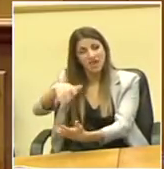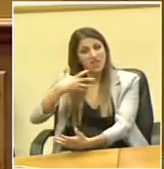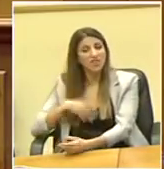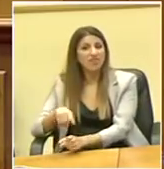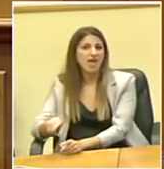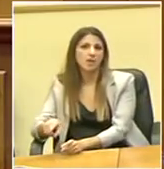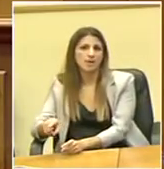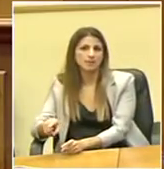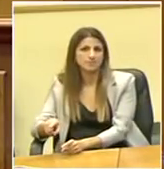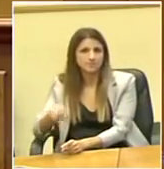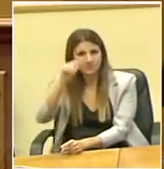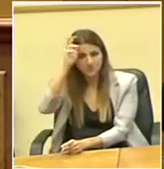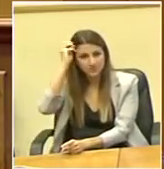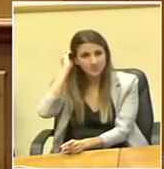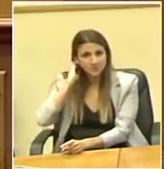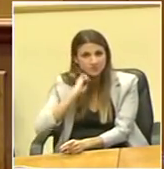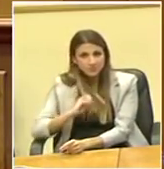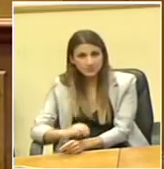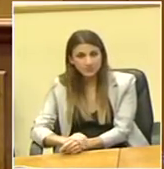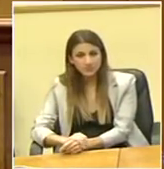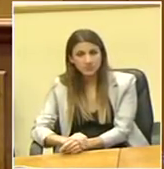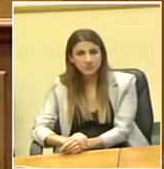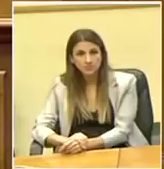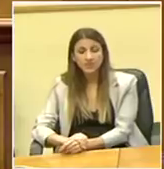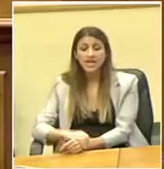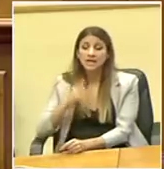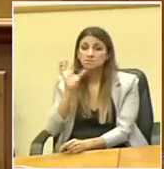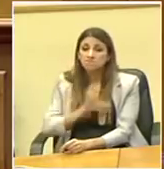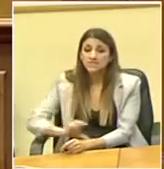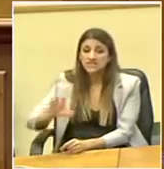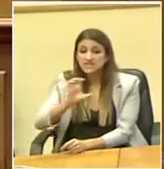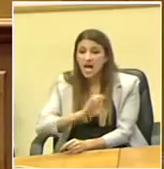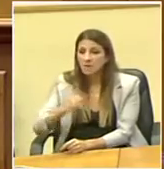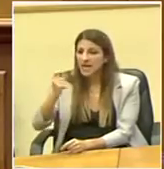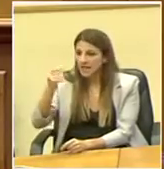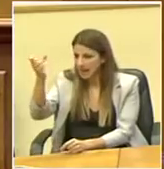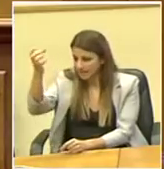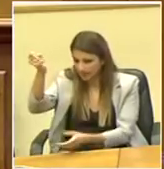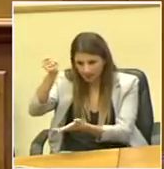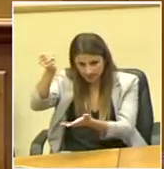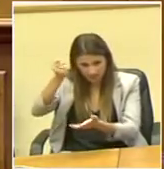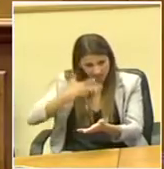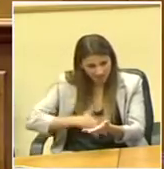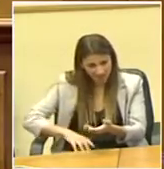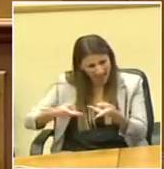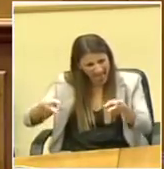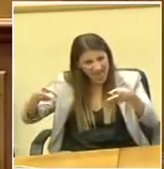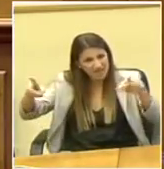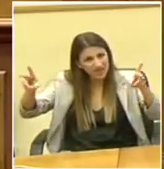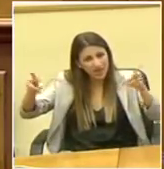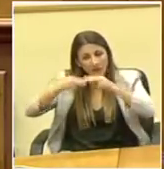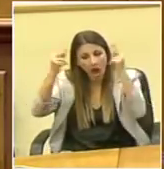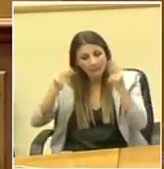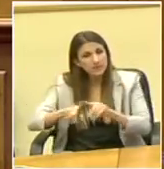και να μπορέσουμε να αυτοχρηματοδοτηθούμε και να έχουμε μεγαλύτερους βαθμούς ελευθερίας βασίζεται σε